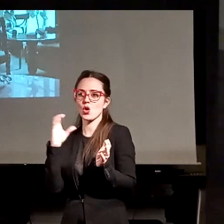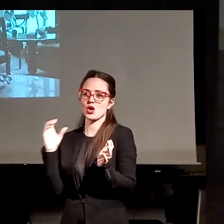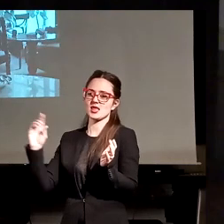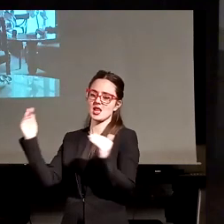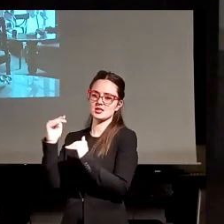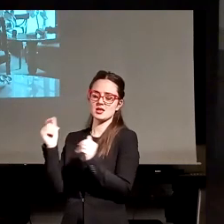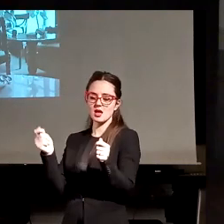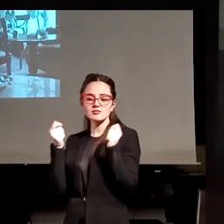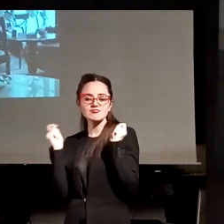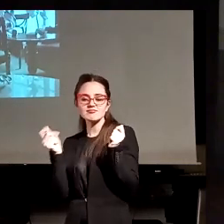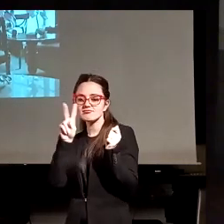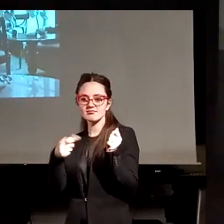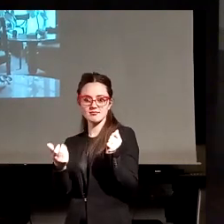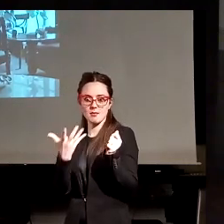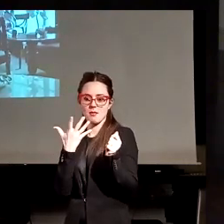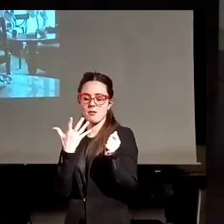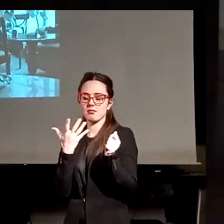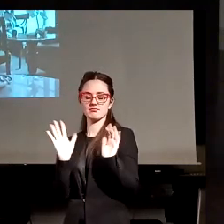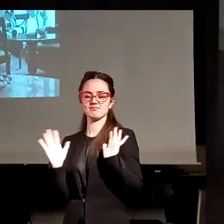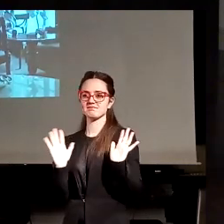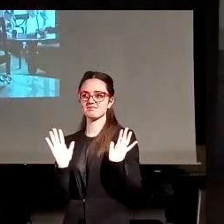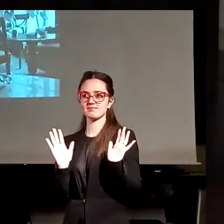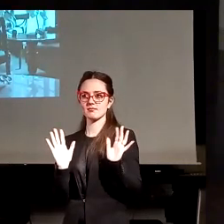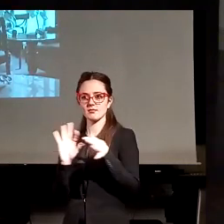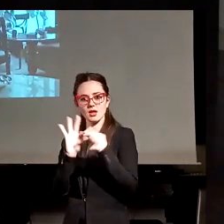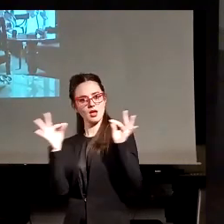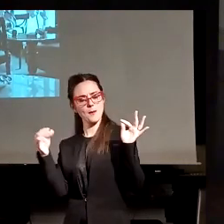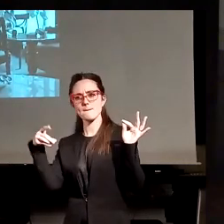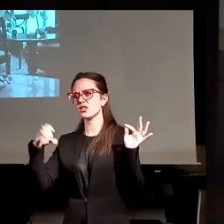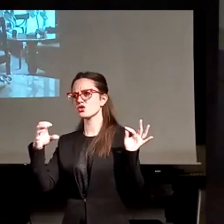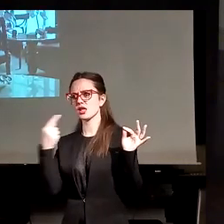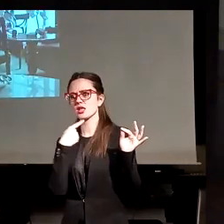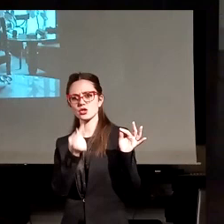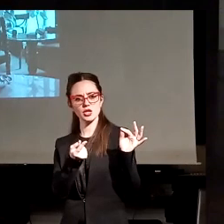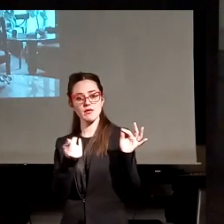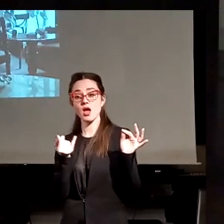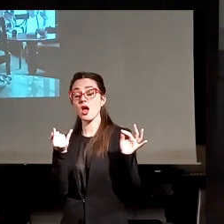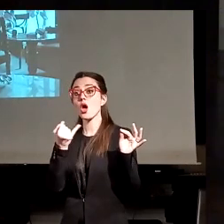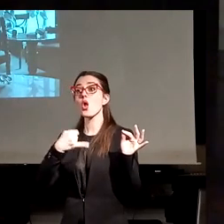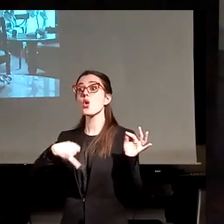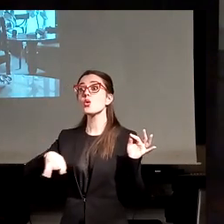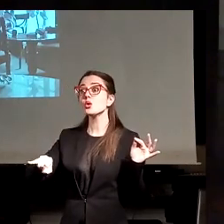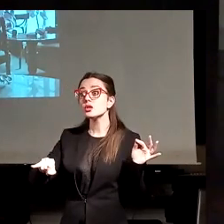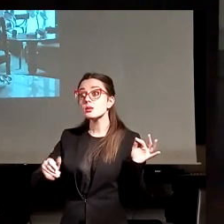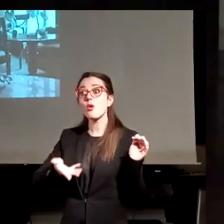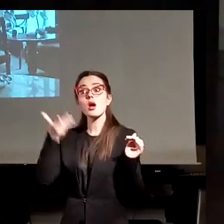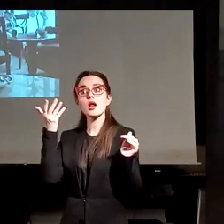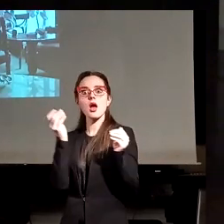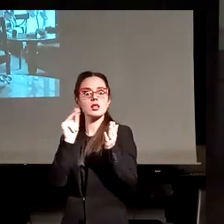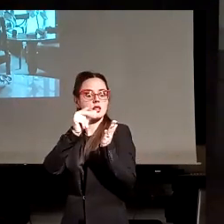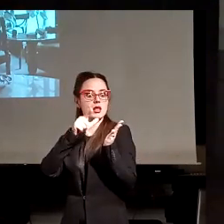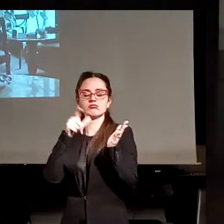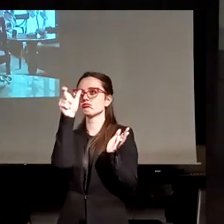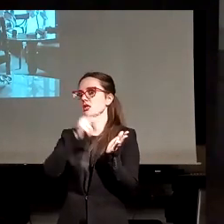questa fatto più moltissimo mi sembra pietro citati che diceva l'ultima ultimo grande mostro sacro della letteratura